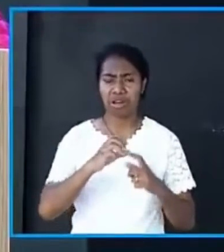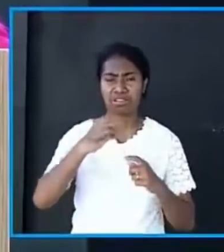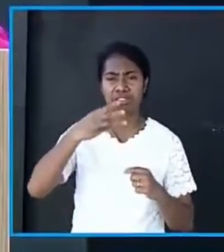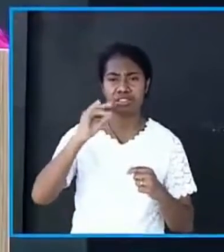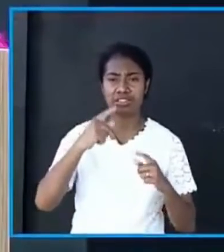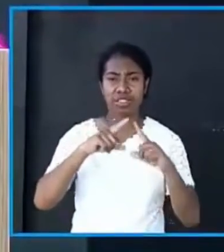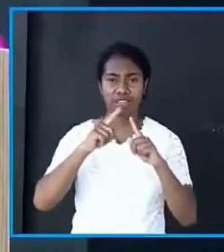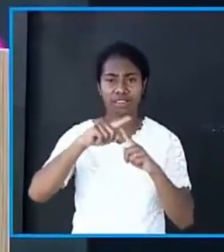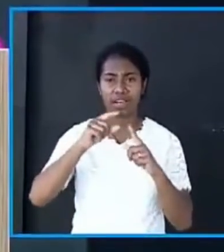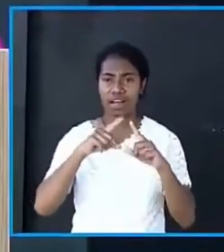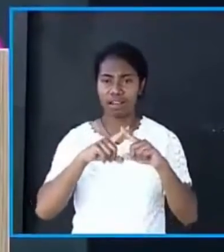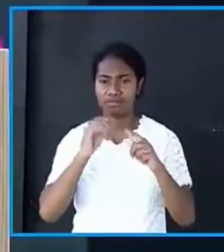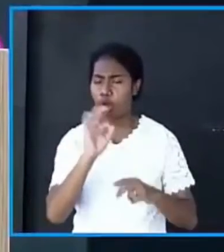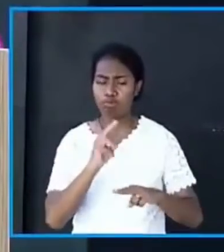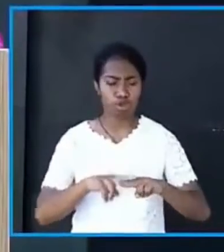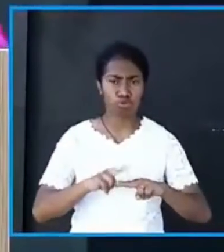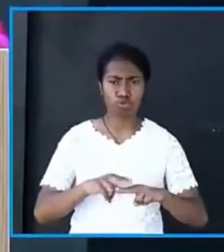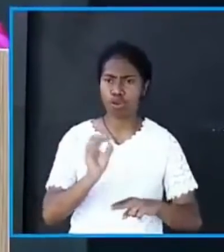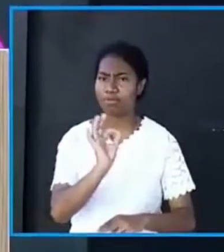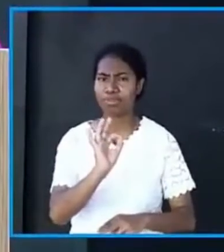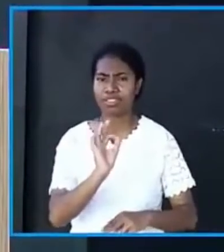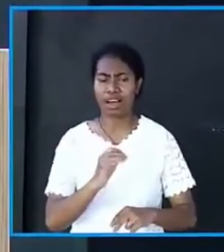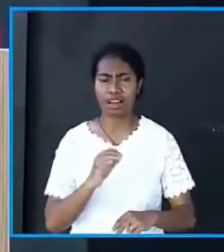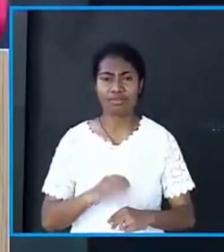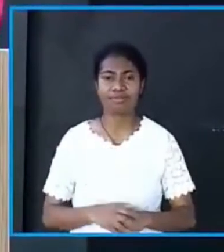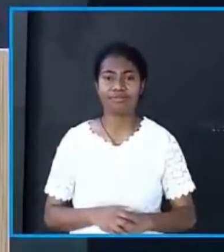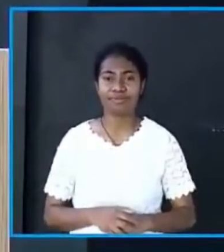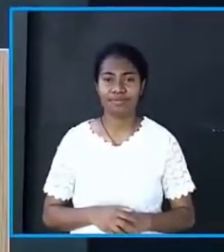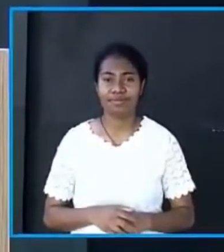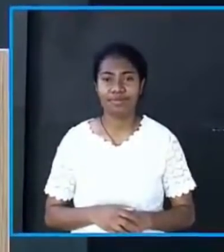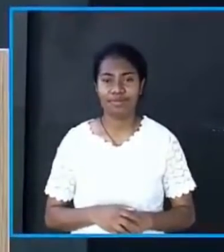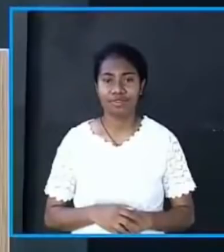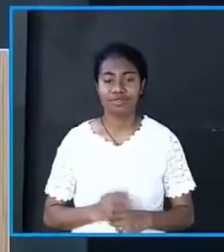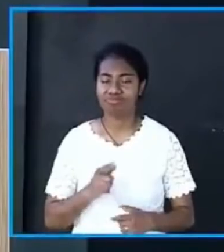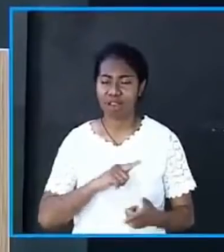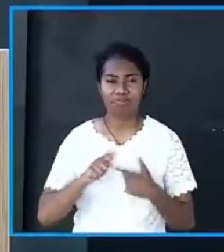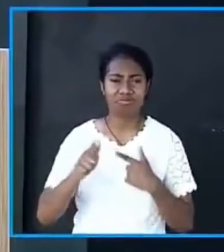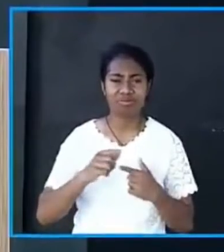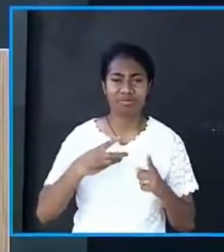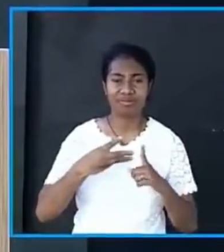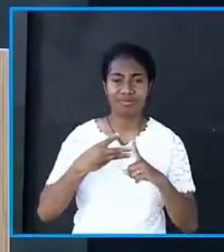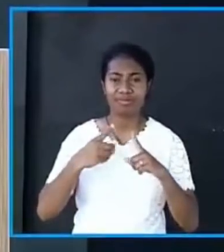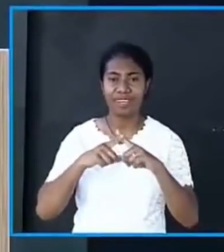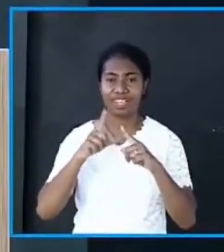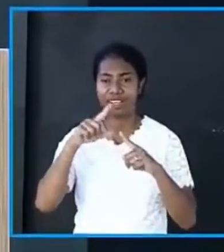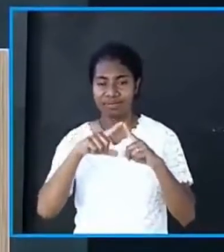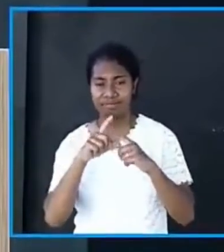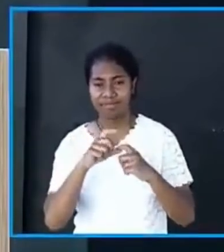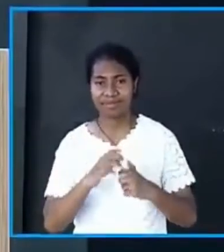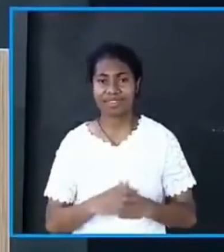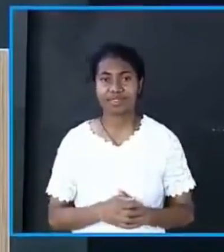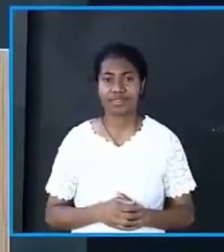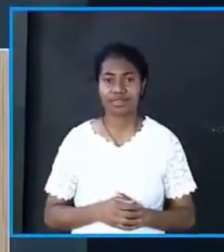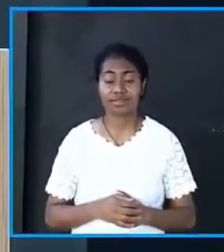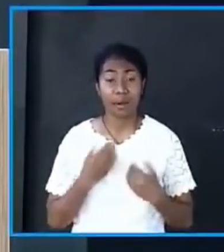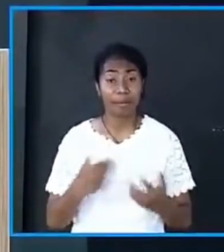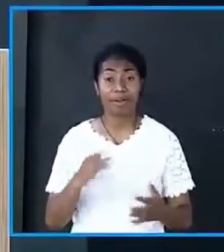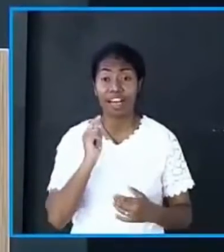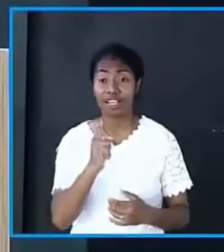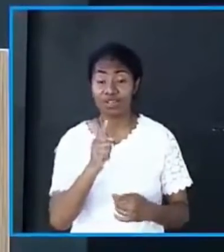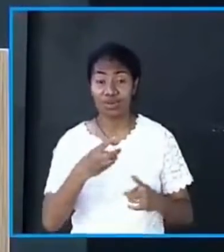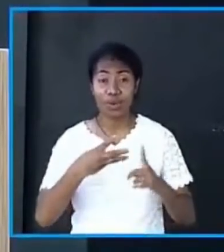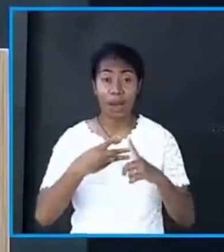Aku tidak bisa tidur habis balas Sejahtera Ya udah jujur